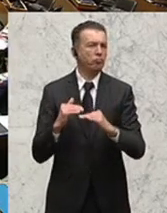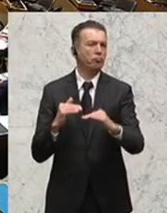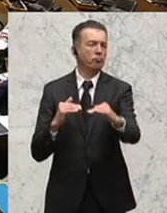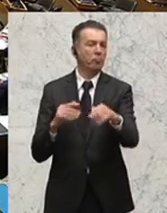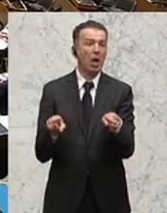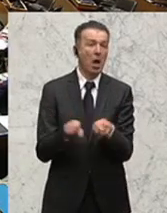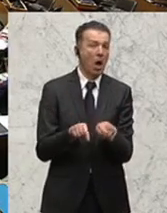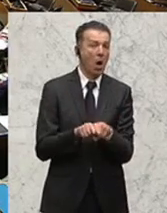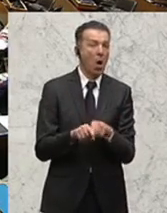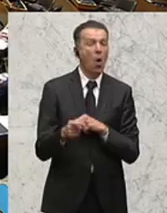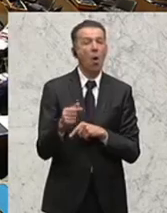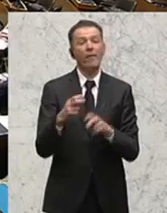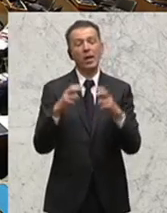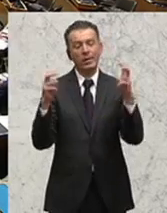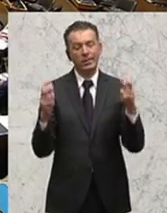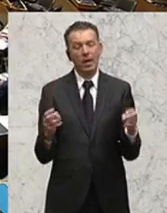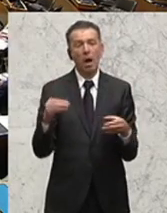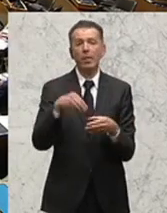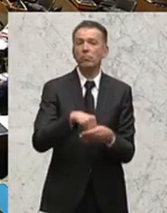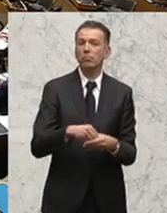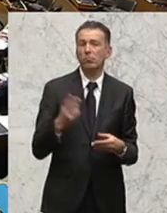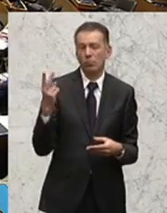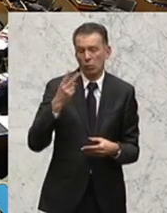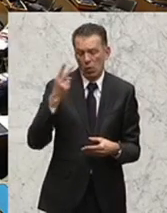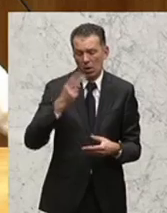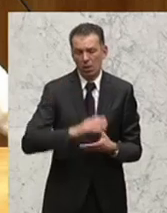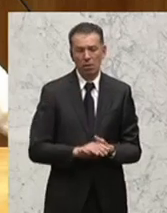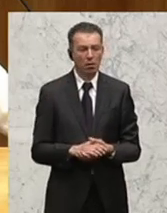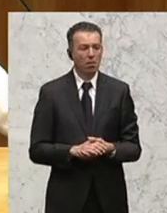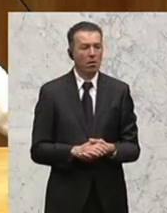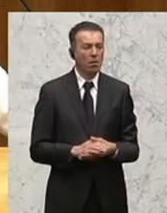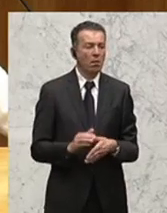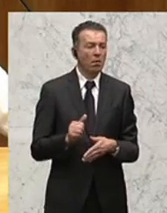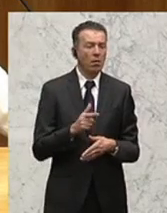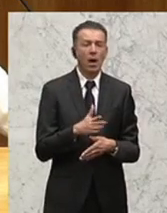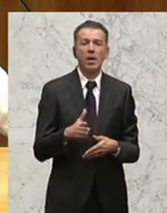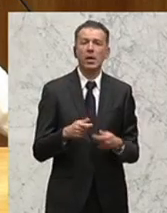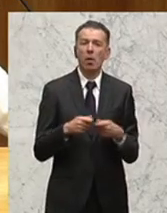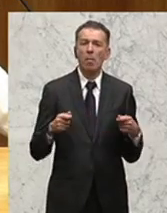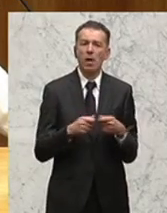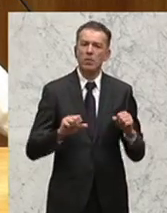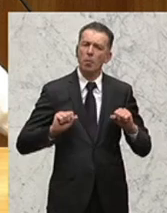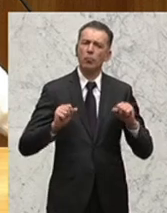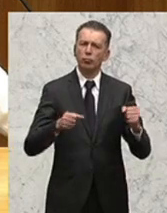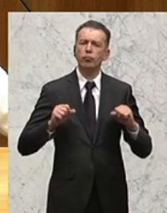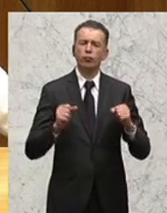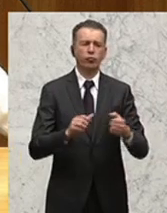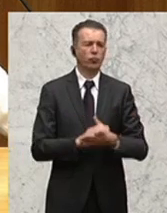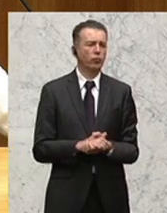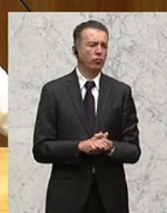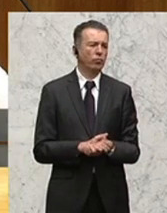haben auch in diesem Finanzrahmen natürlich ein paar Offensivmaßnahmen eingestellt.